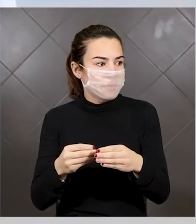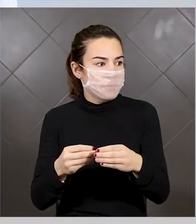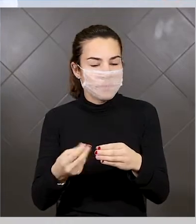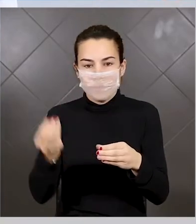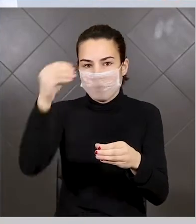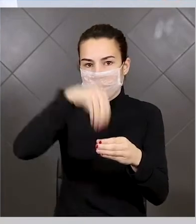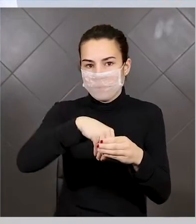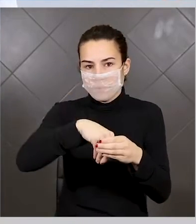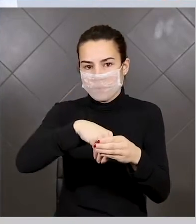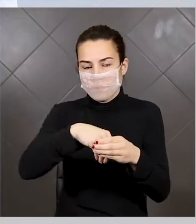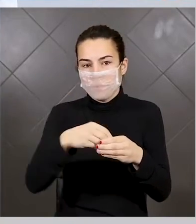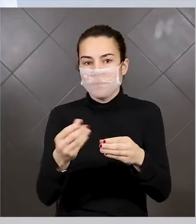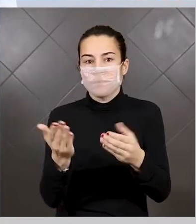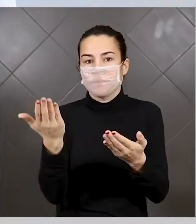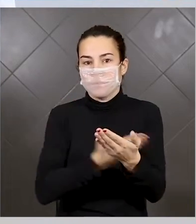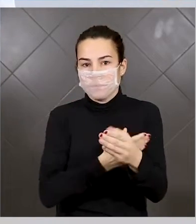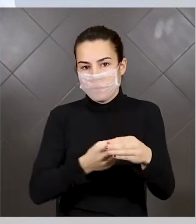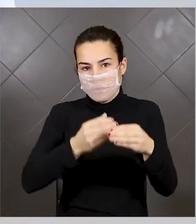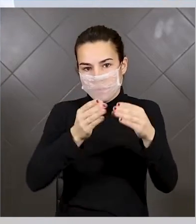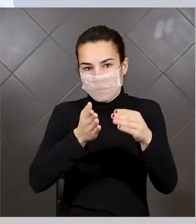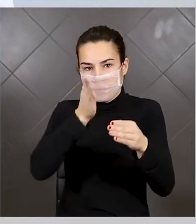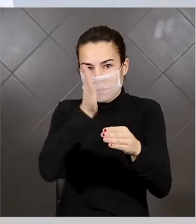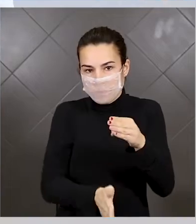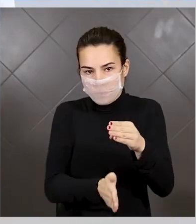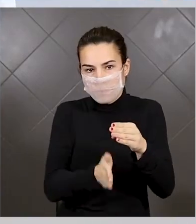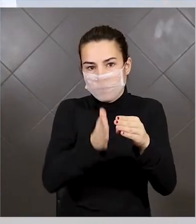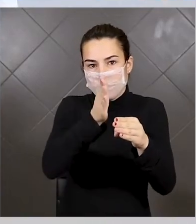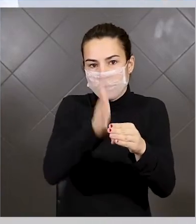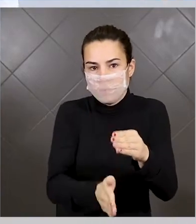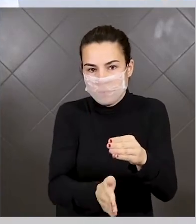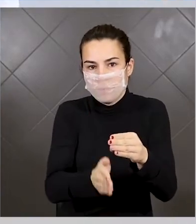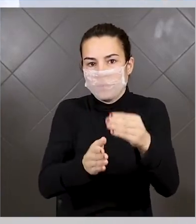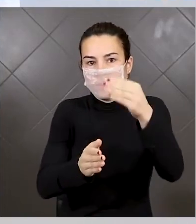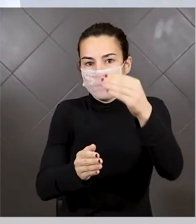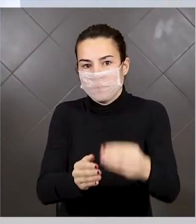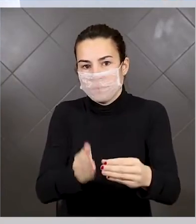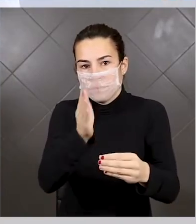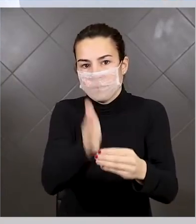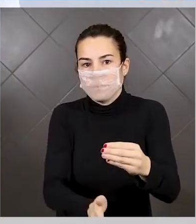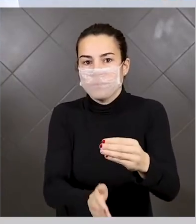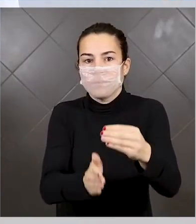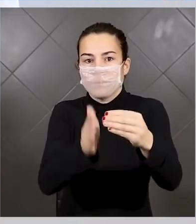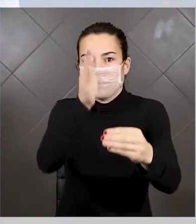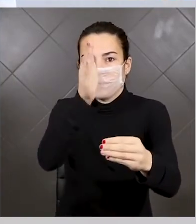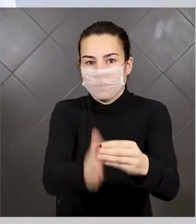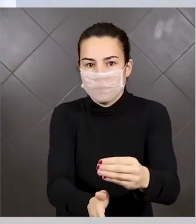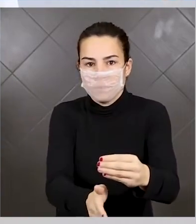envivant aquestes i guardar-les al congelador, perquè després, una vegada, haguem de muntar el pastís, estigui fort i puguem apretar.